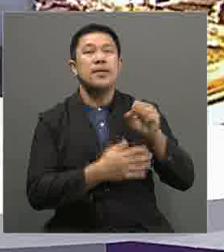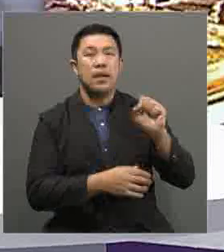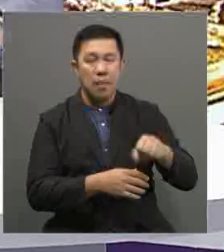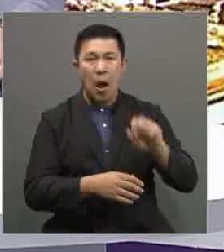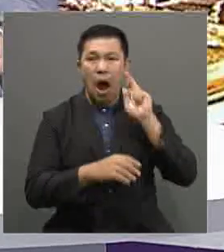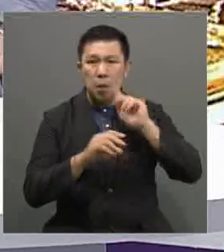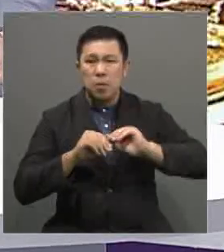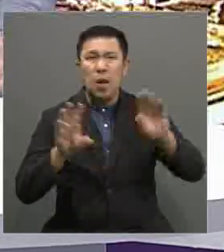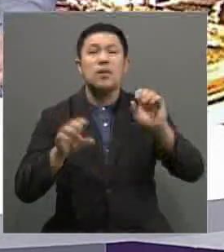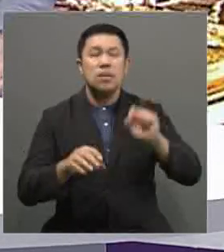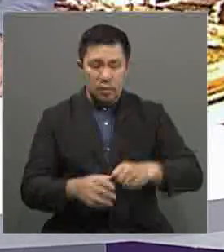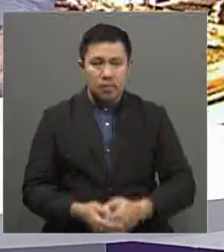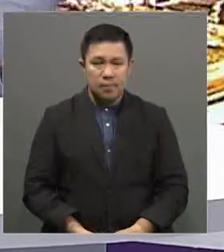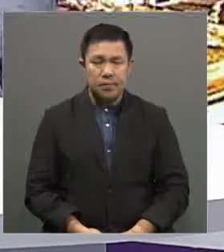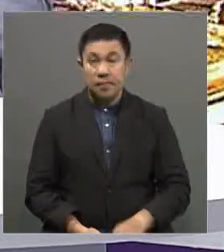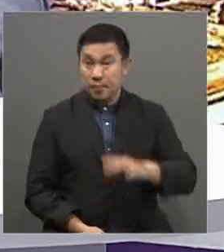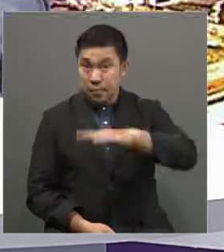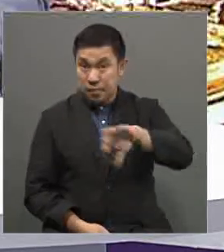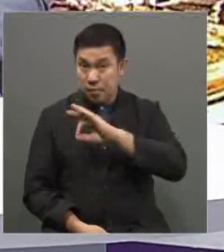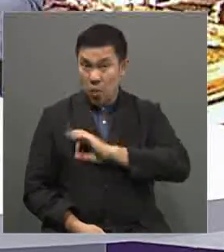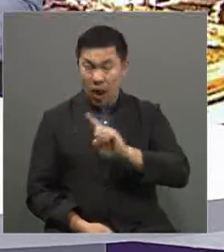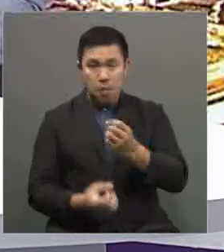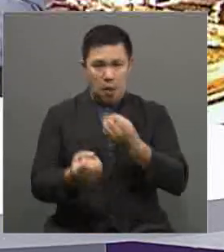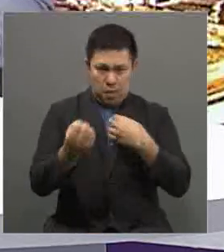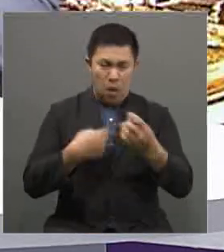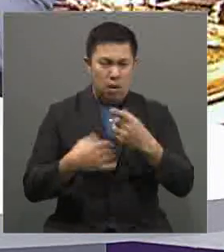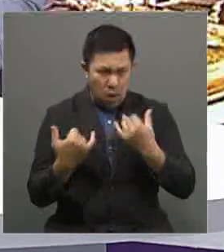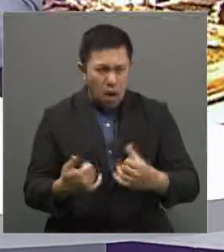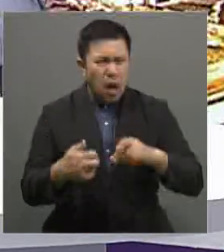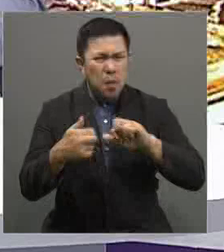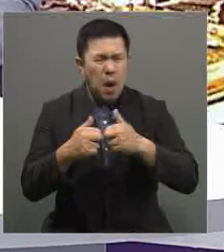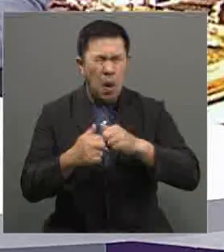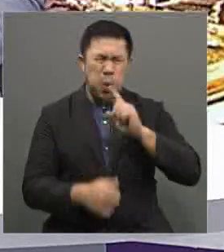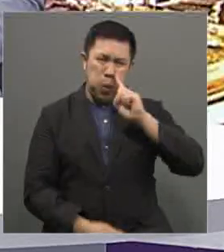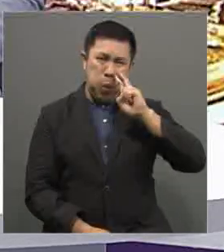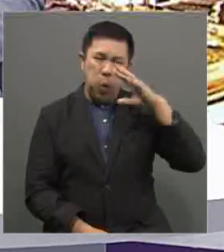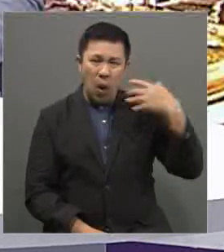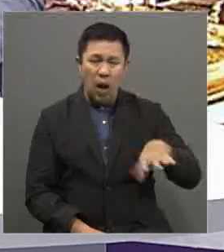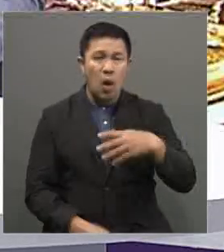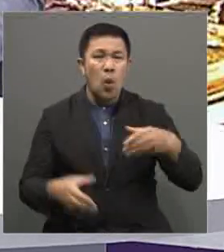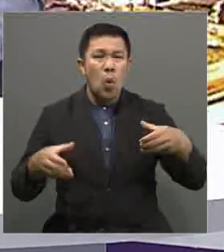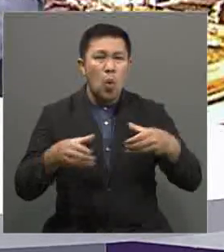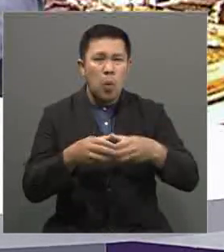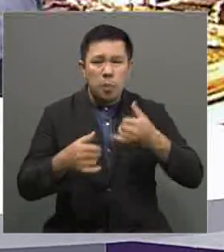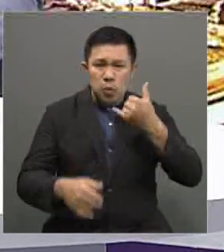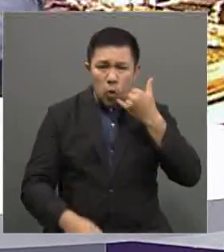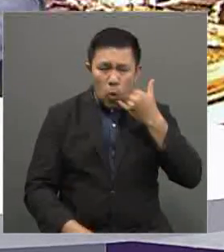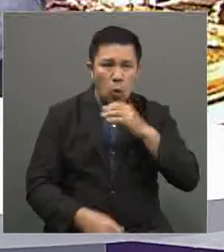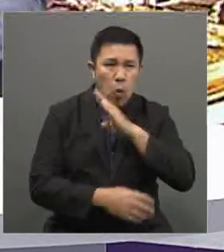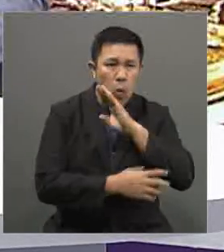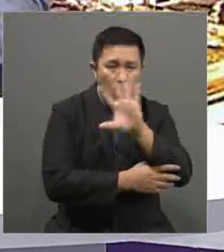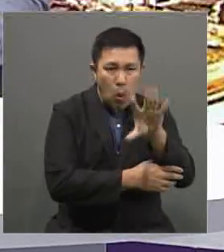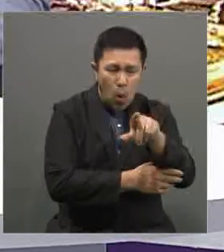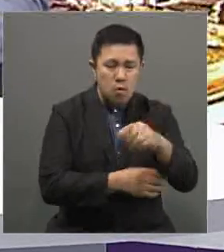ทีนี้ขอความเห็นคุณผู้ชมจากเรื่องนี้ด้วยนะฮนี้ก็เป็นภัยสังคมที่อู้หมาแล้วมาอีกก็คือเรื่องของแก๊ง Call Centerมุกนี่ก็